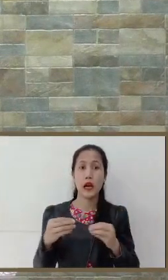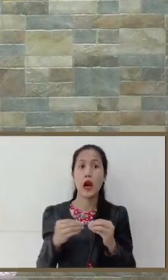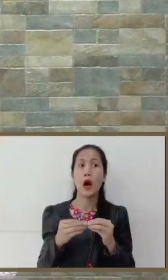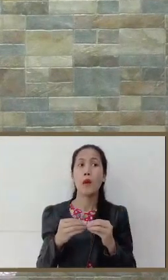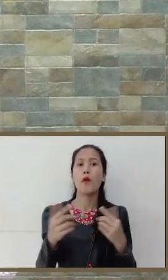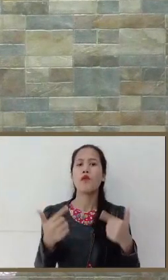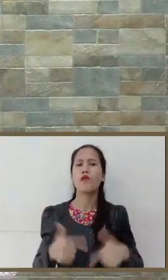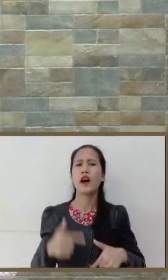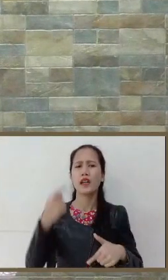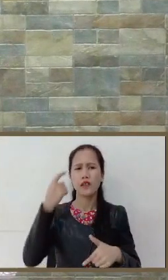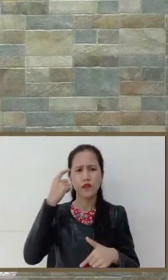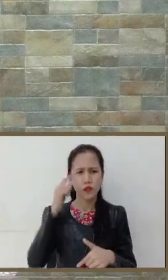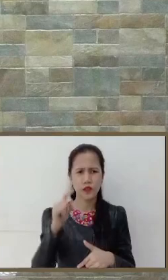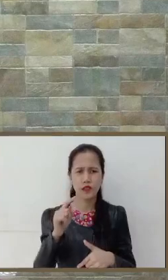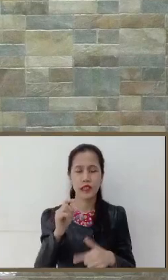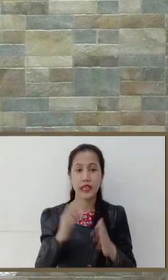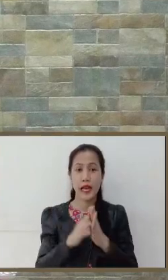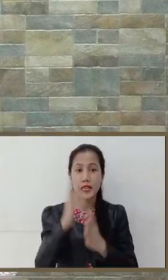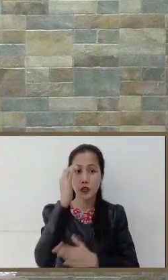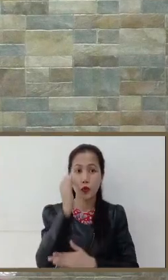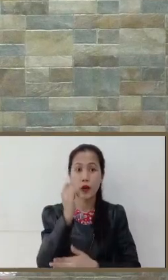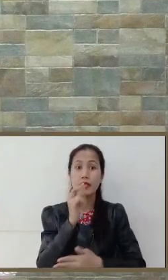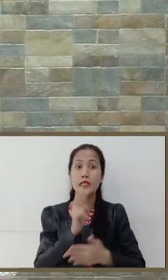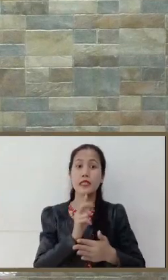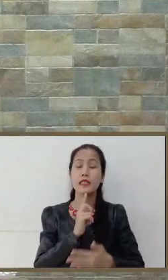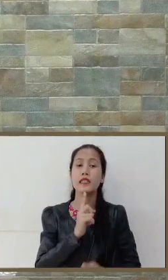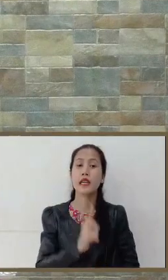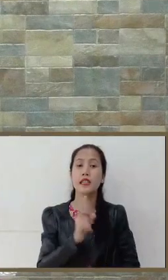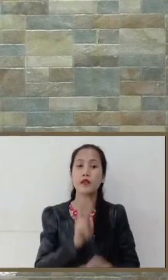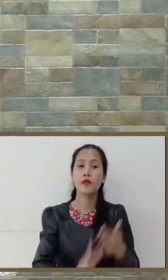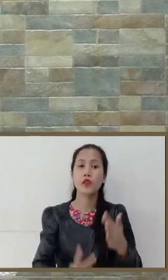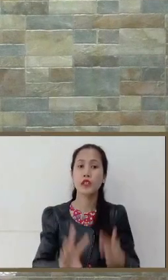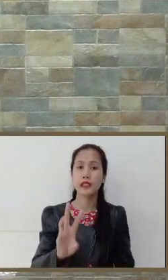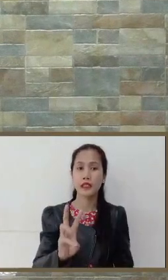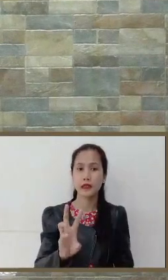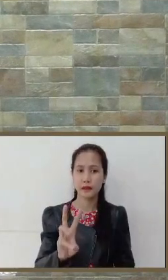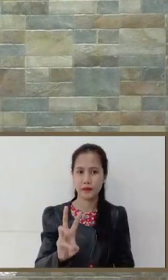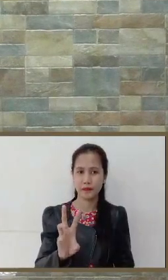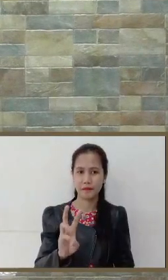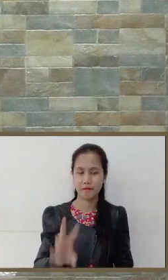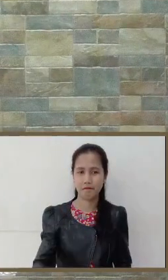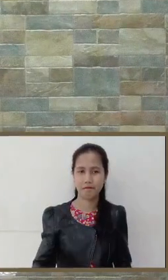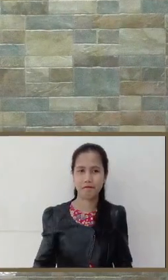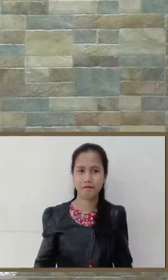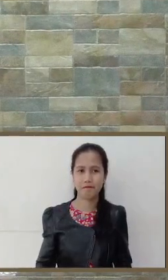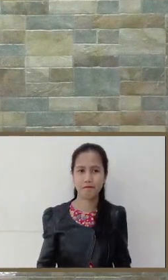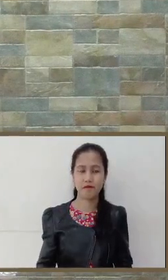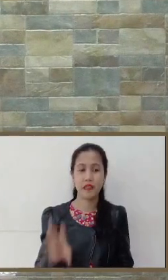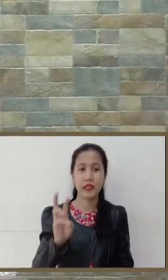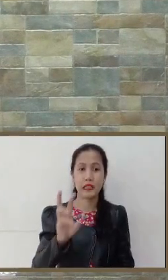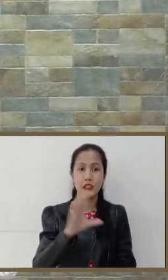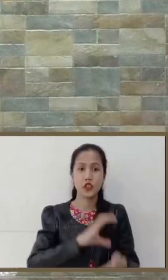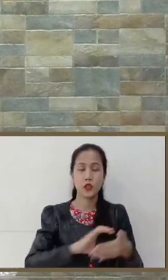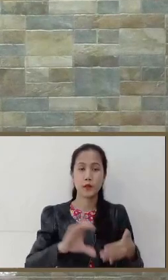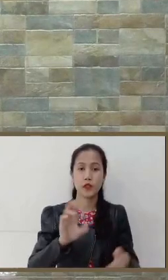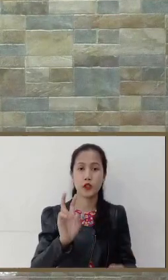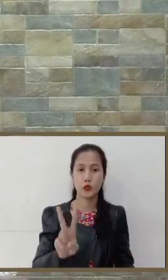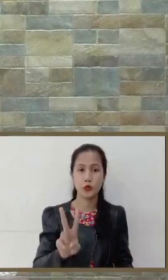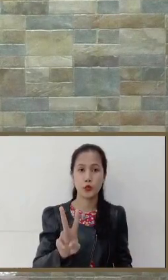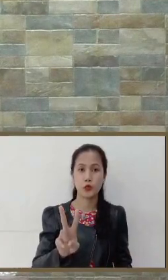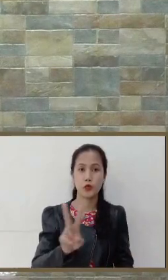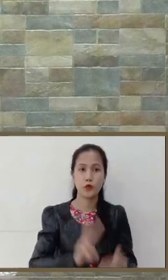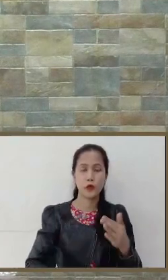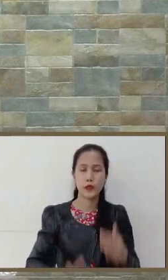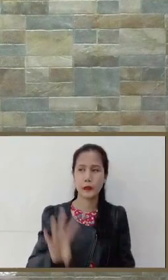Pablo. Kaya kung mapapansin niyo po, in verse number 16 of Book of Galatians, chapter number 2, ano pong sabi ni Apostol Pablo?